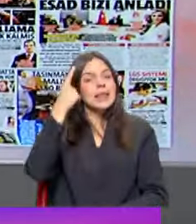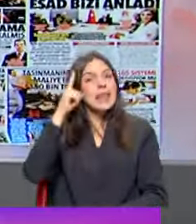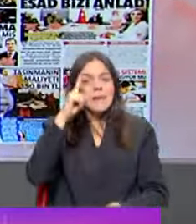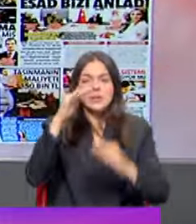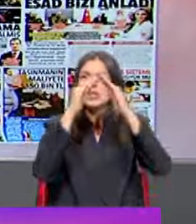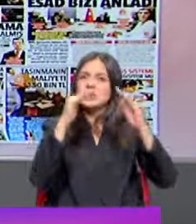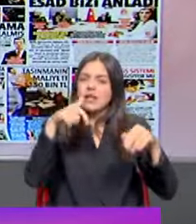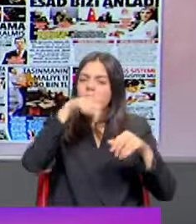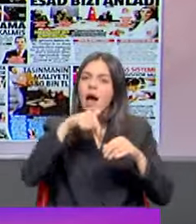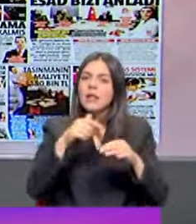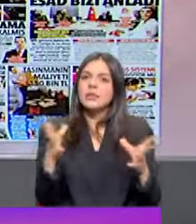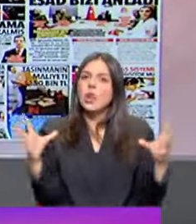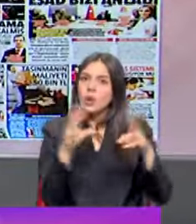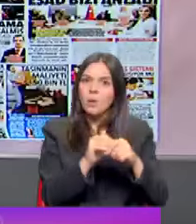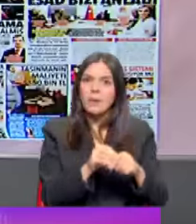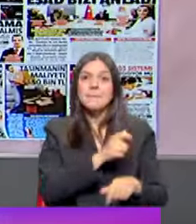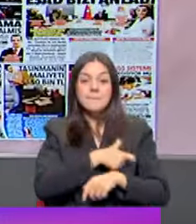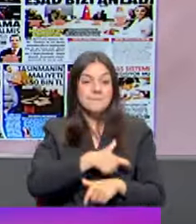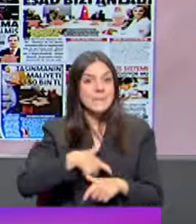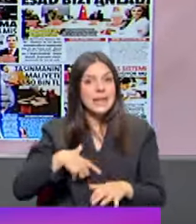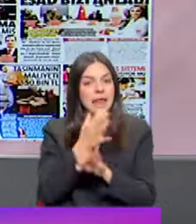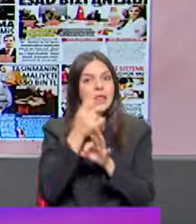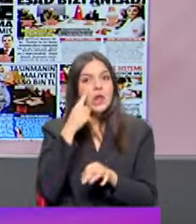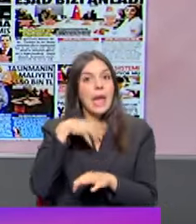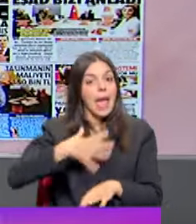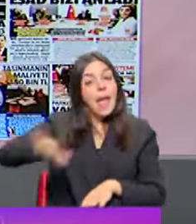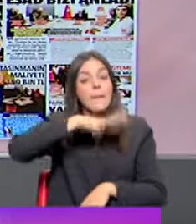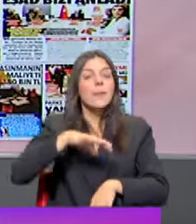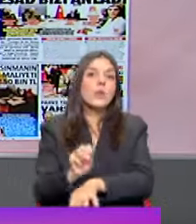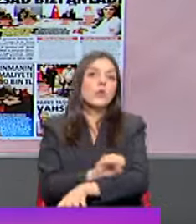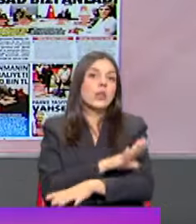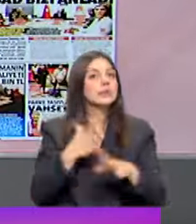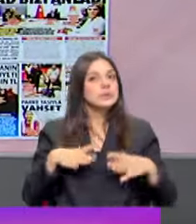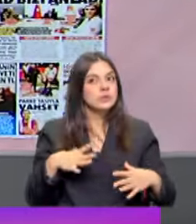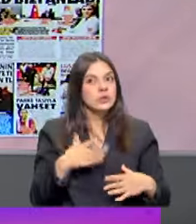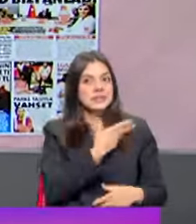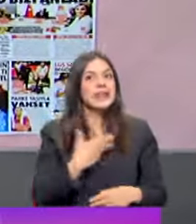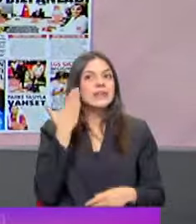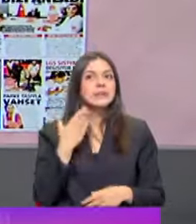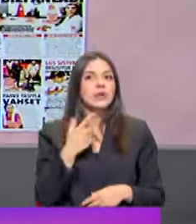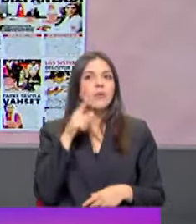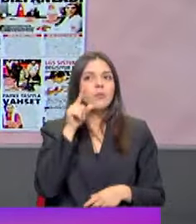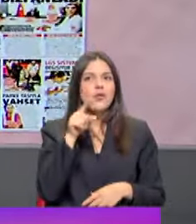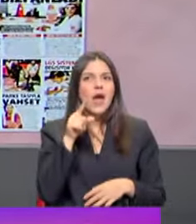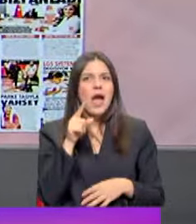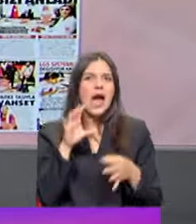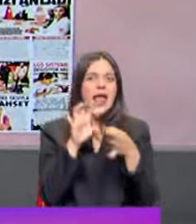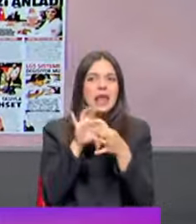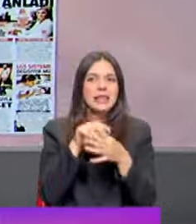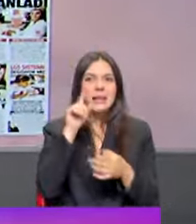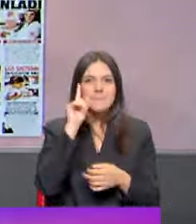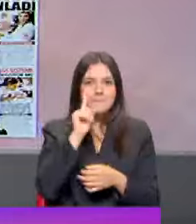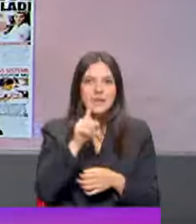altında toplanalım, milli değerlerimizle birlikte gururlanalım istiyoruz sevgili izleyenler. Bu minvalde bir haber de